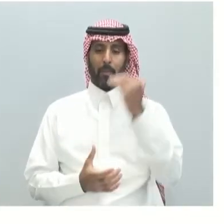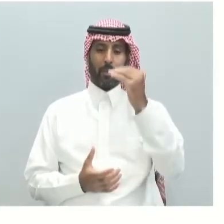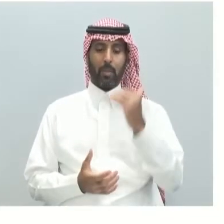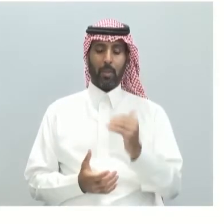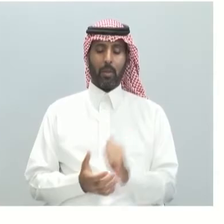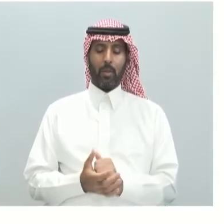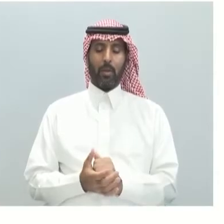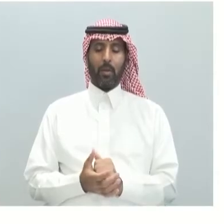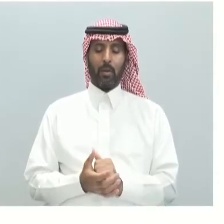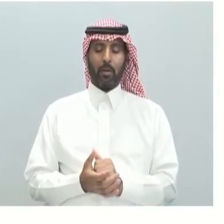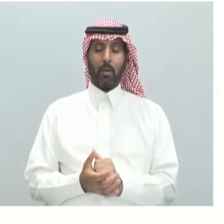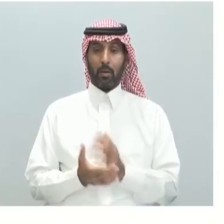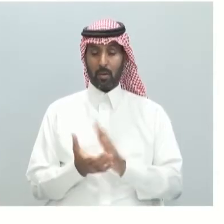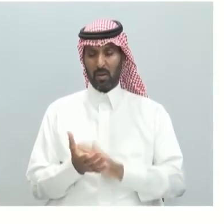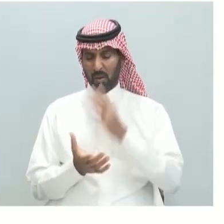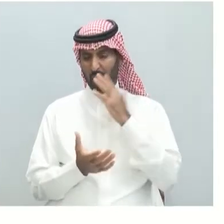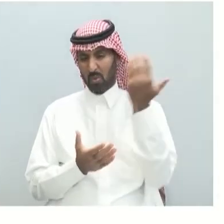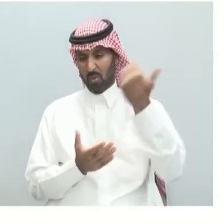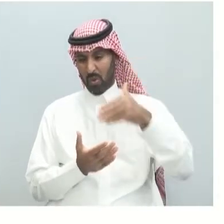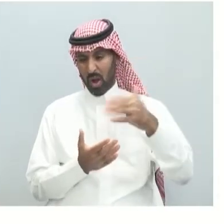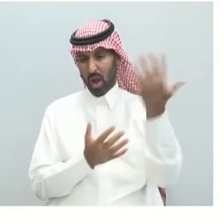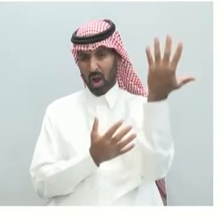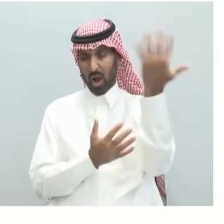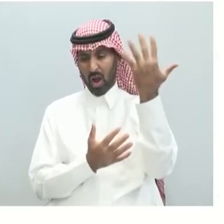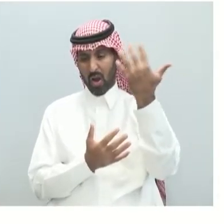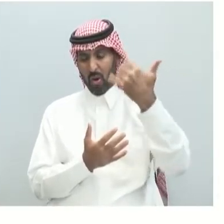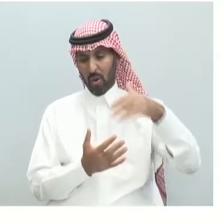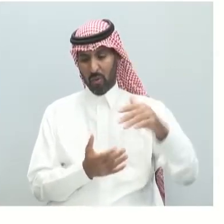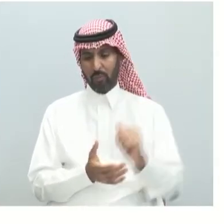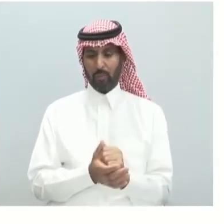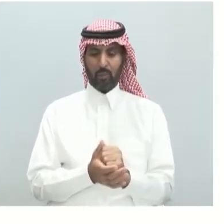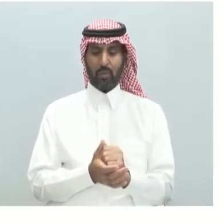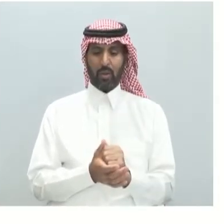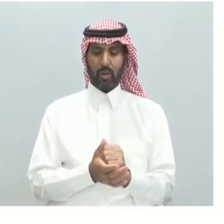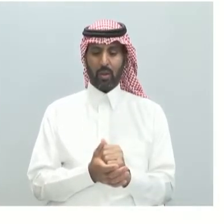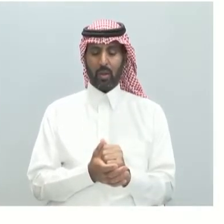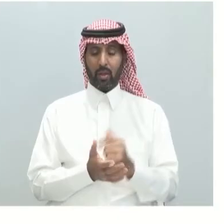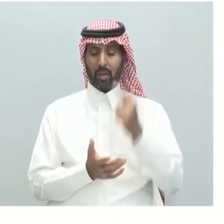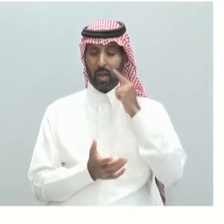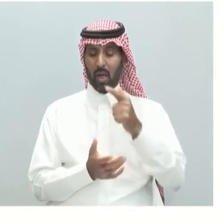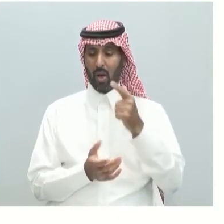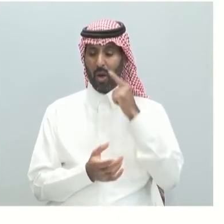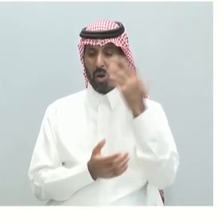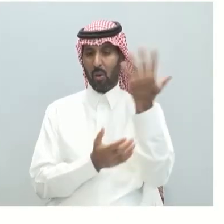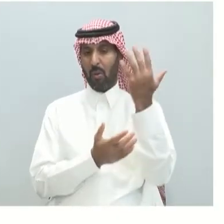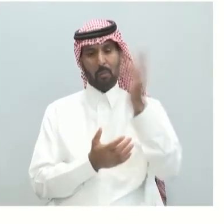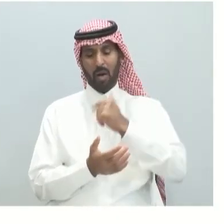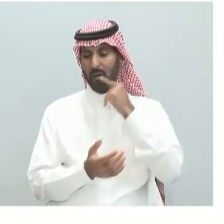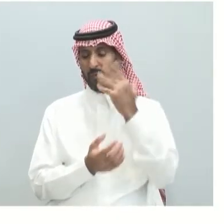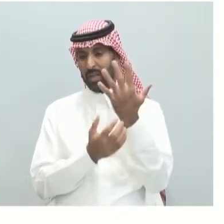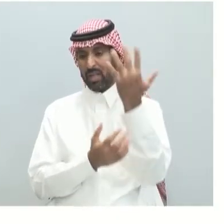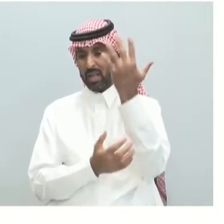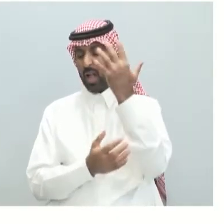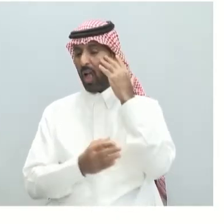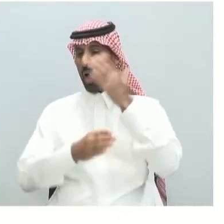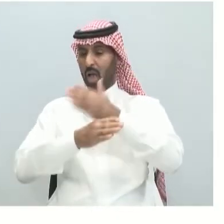وايضا من مخاطر هذا السلوك الخاطئ انخفاض انتاجيه الاراضي